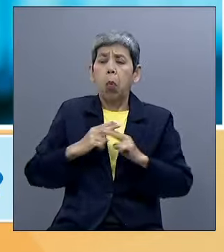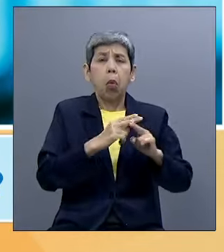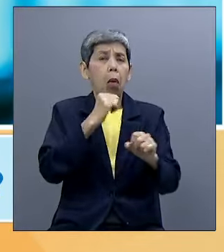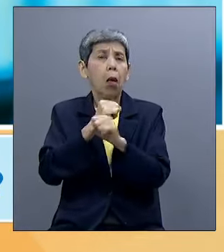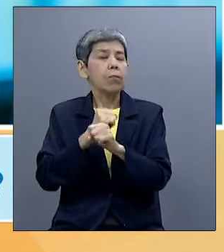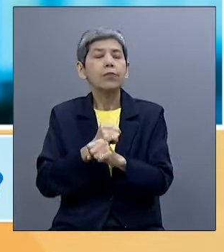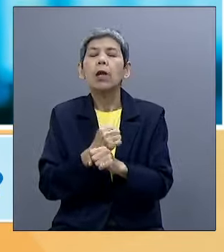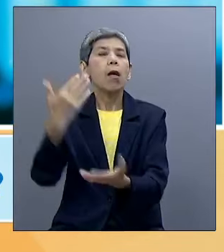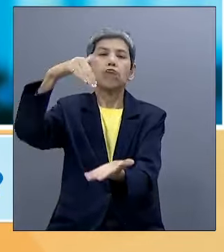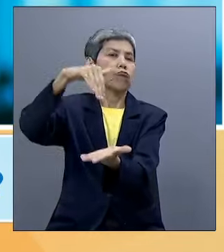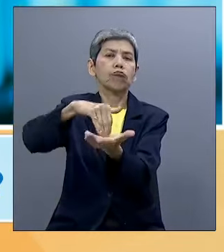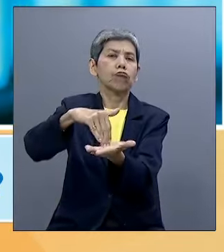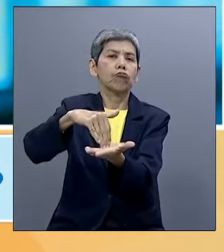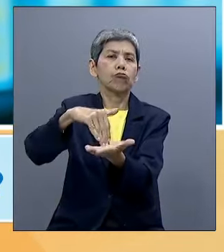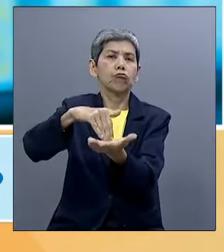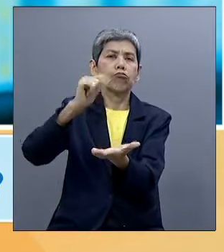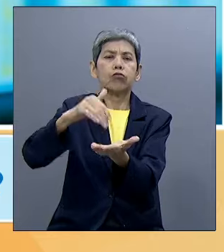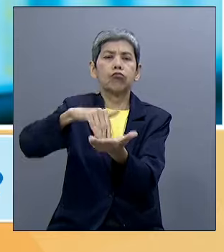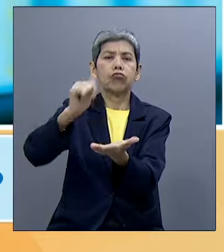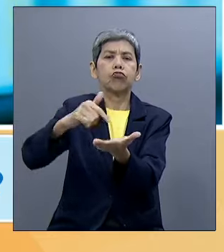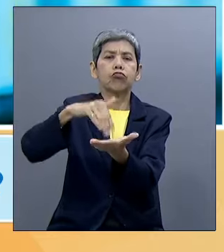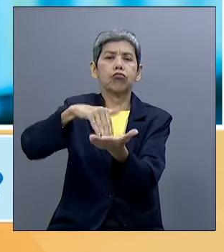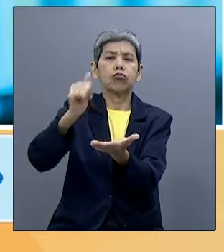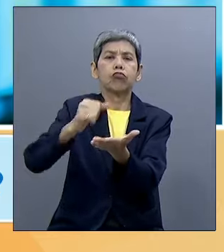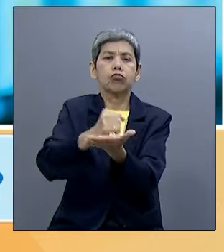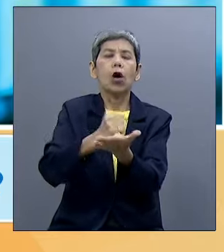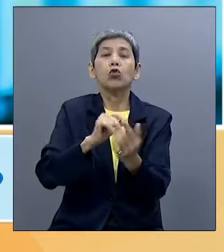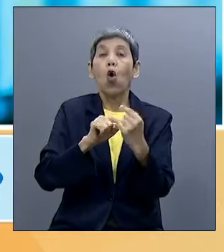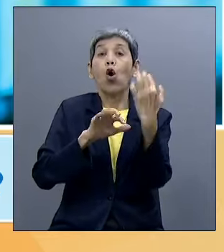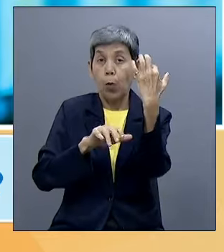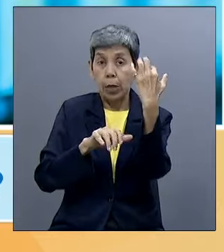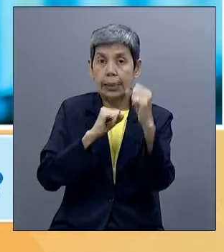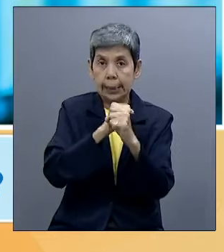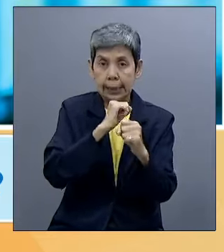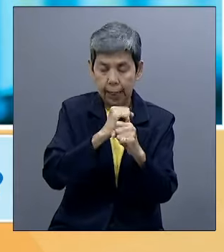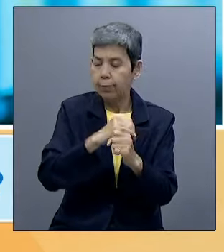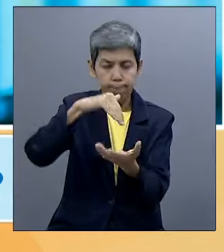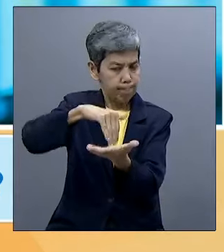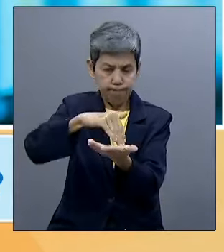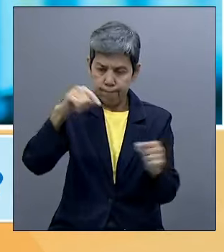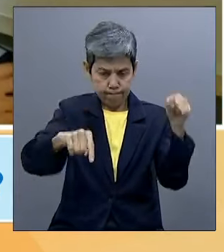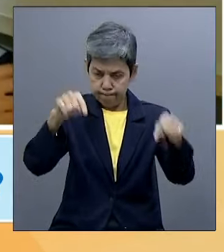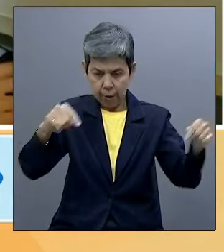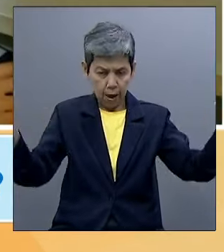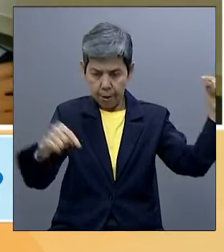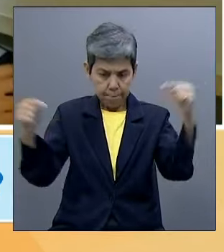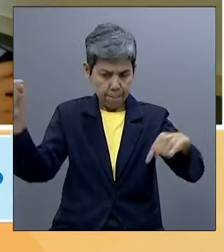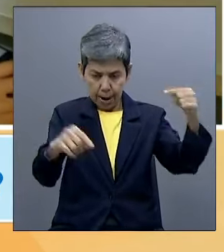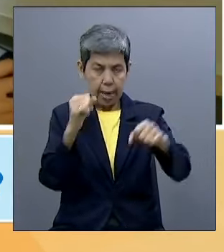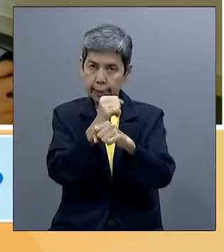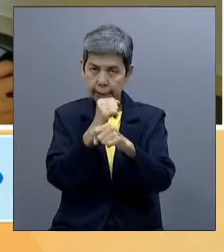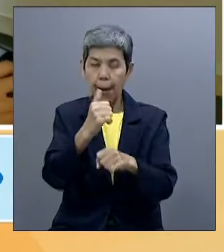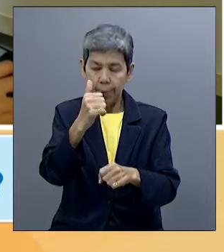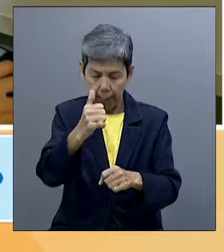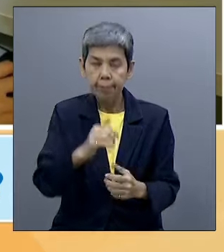ก็นี่แหละมาทำเป็นคลาวด์กลางแล้วแต่ใครใช้ระบบคอมพิวเตอร์ก็มาใช้ที่ตรงกลางตรงนี้นะมีแอปพลิเคชันอะไรก็เอามาวางใช้กันตรงนี้ประมาณ